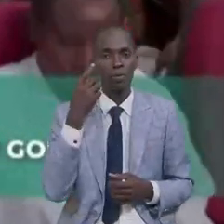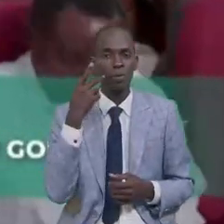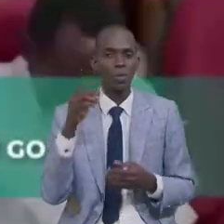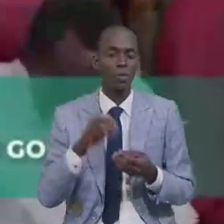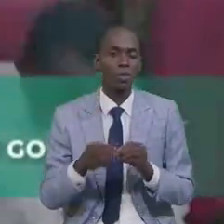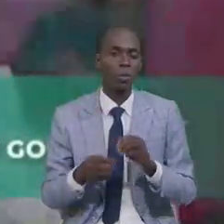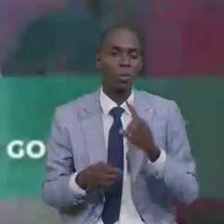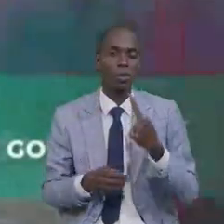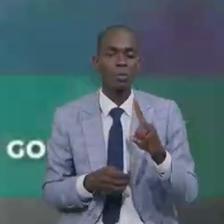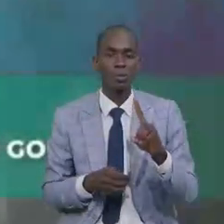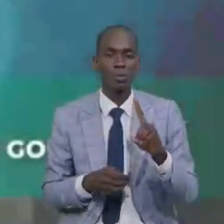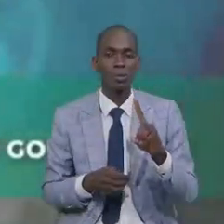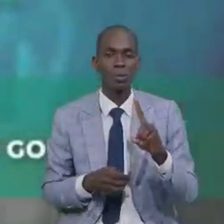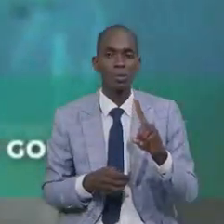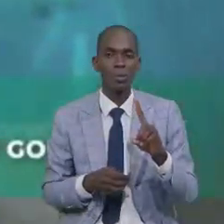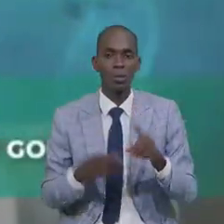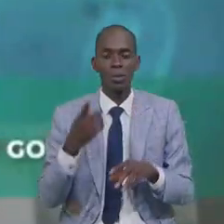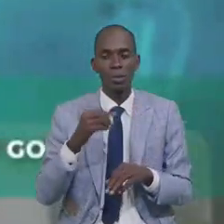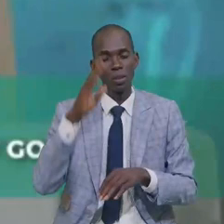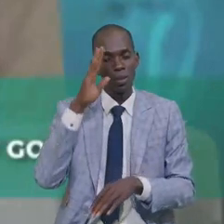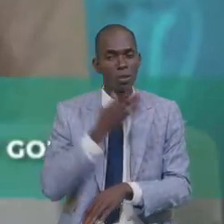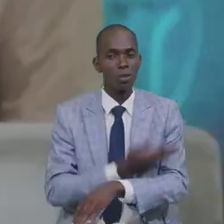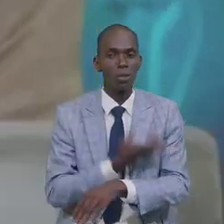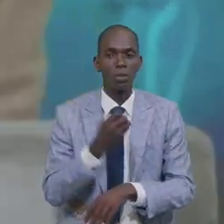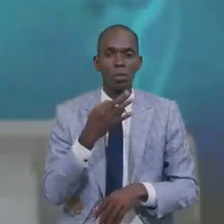sommes les intendants de Dieu. Premier élément dans le troisième point,